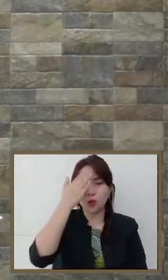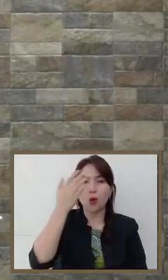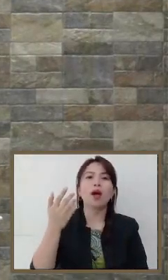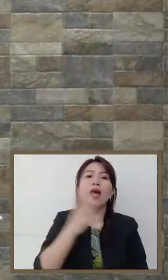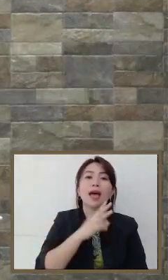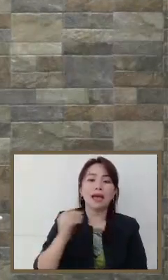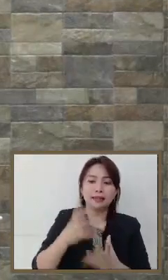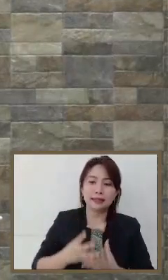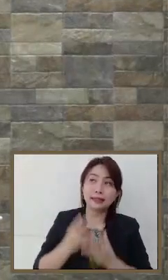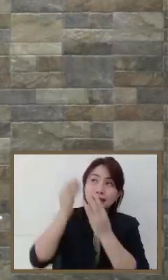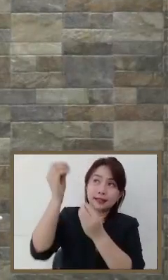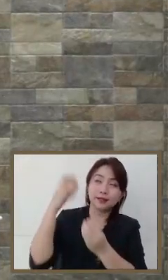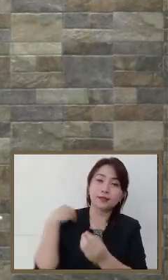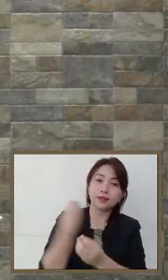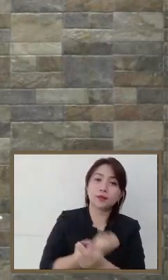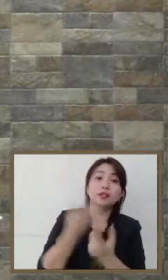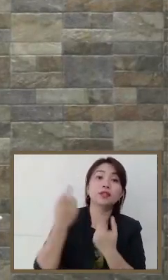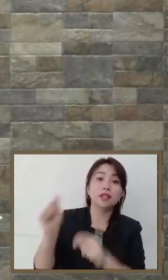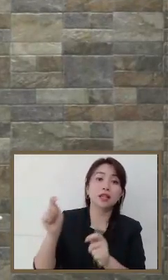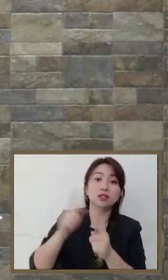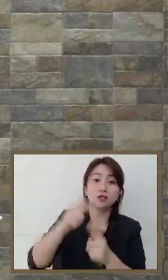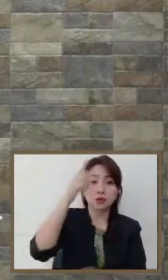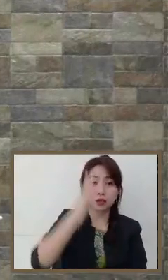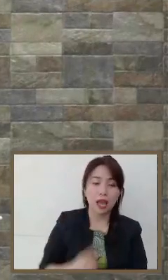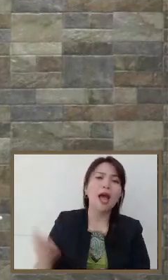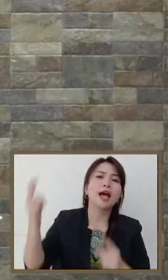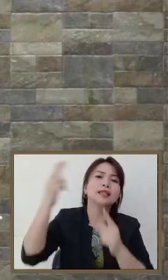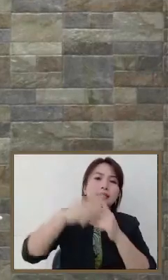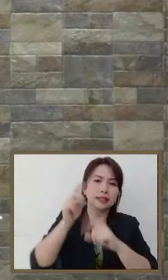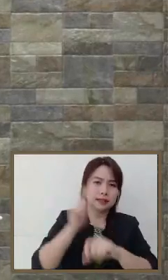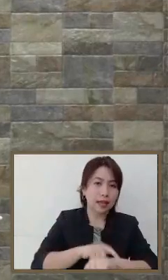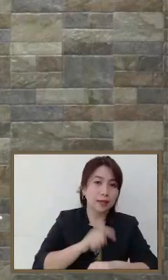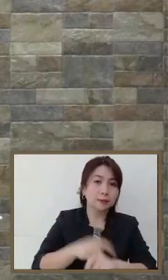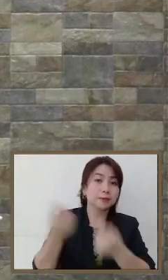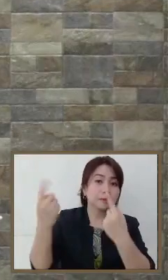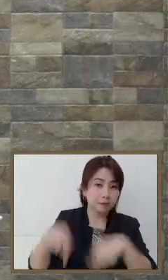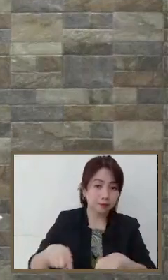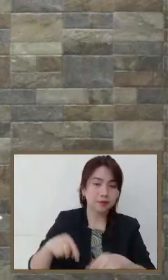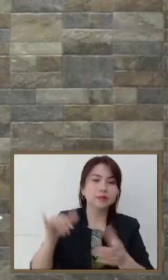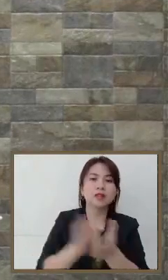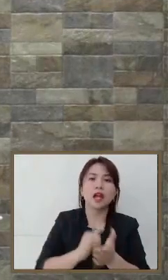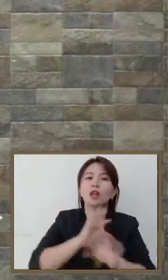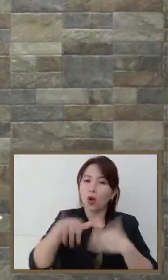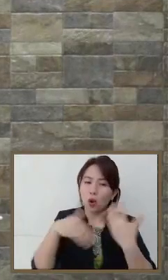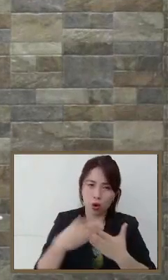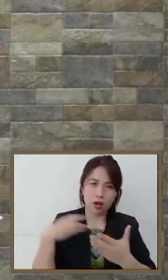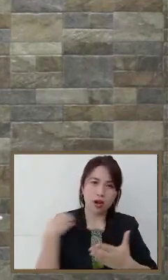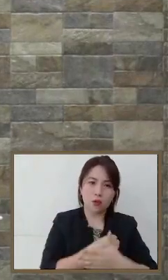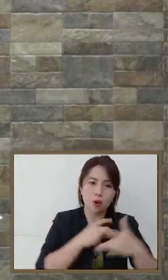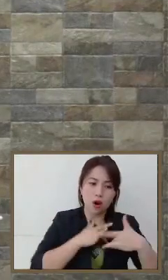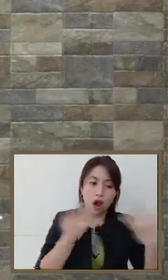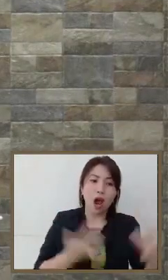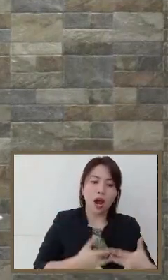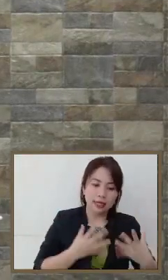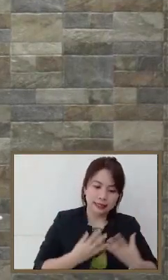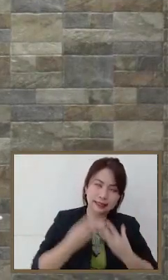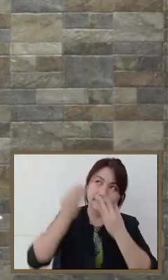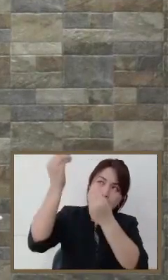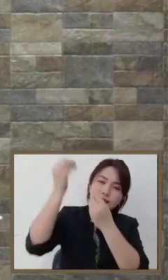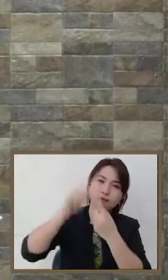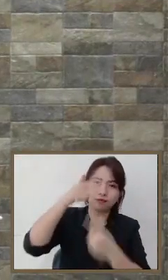ibibigay ang tiwala natin sa Diyos Hanggang dumating sa punto na magiging wholehearted na tayo pagdating sa Panginoon